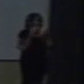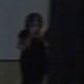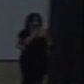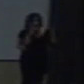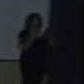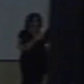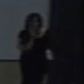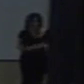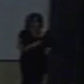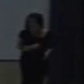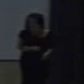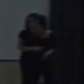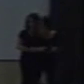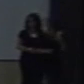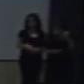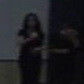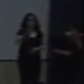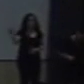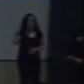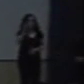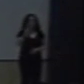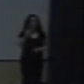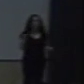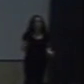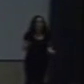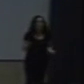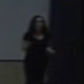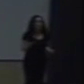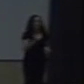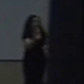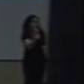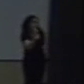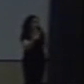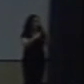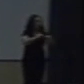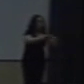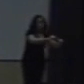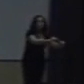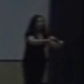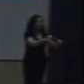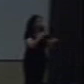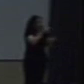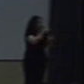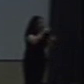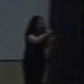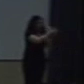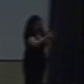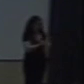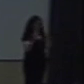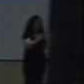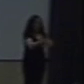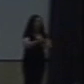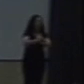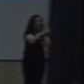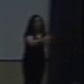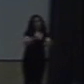Això canvia radicalment l'escenari del consum, que és una mica el que la Sílvia apuntava abans, del consum d'informació. Abans teníem agents passius, abans arribaven les